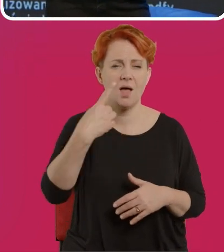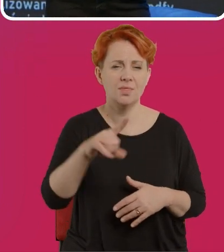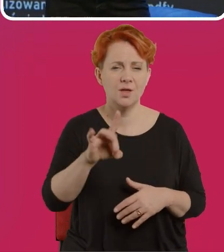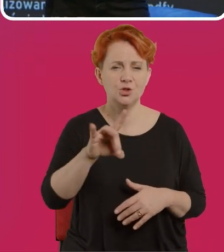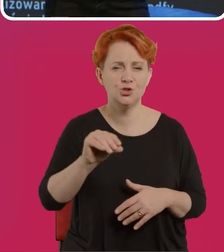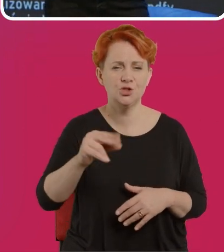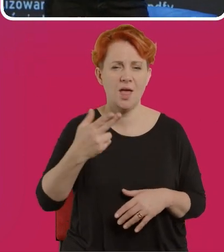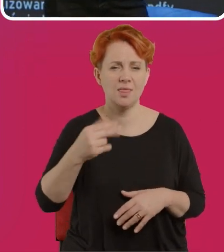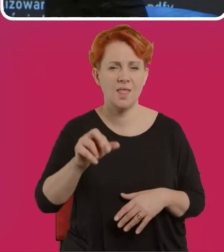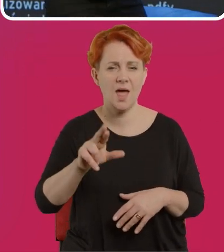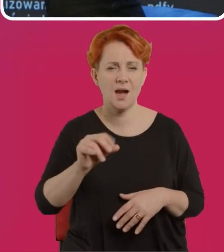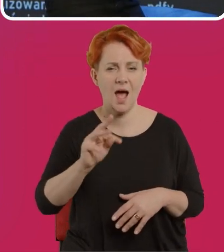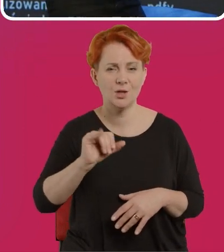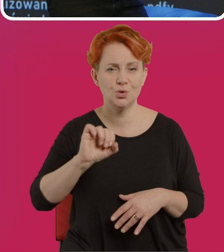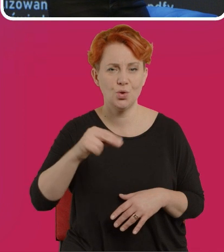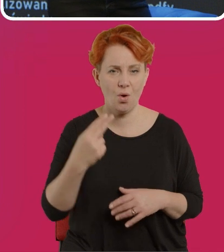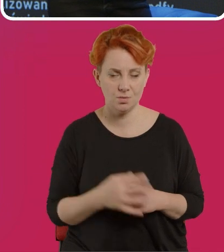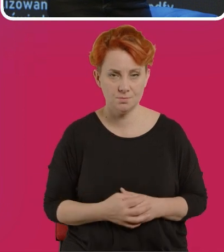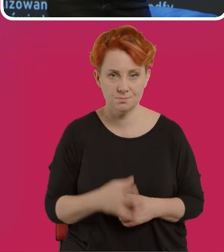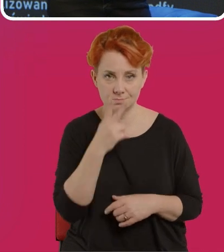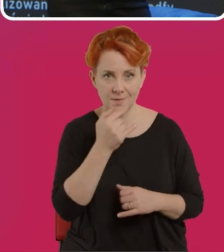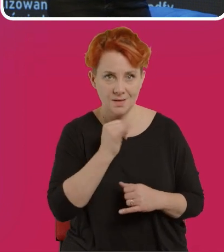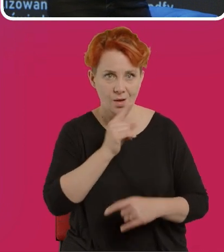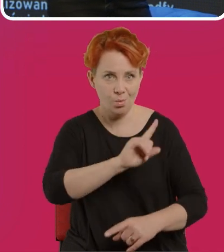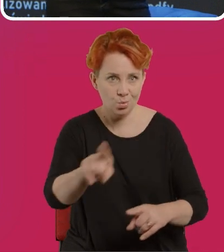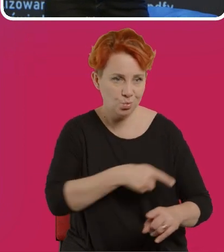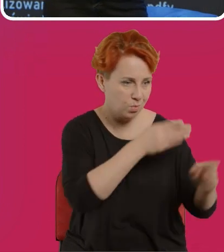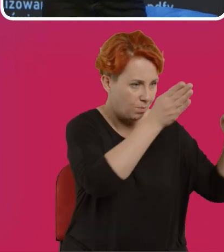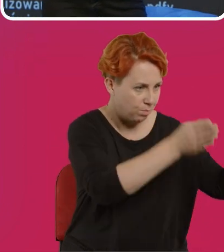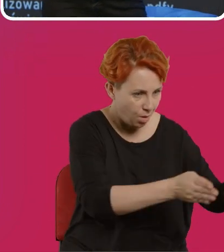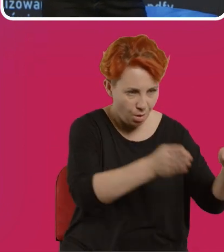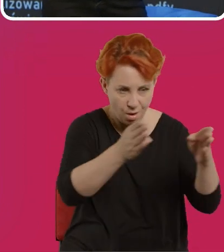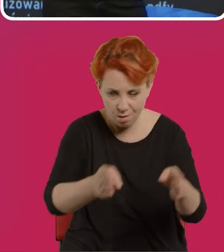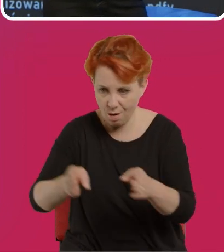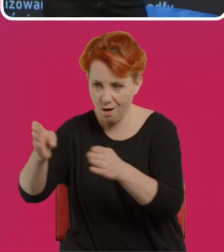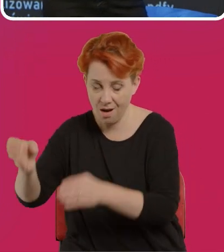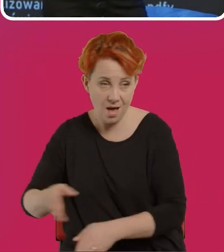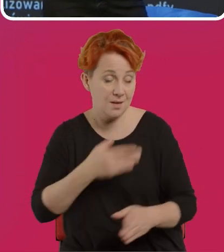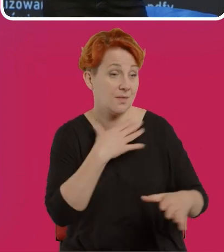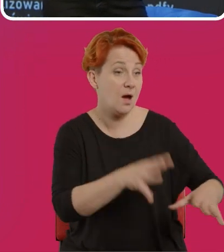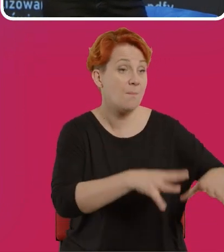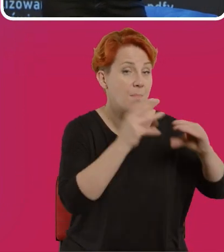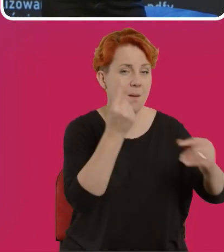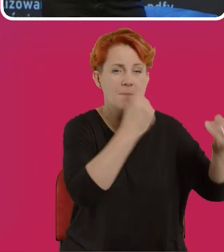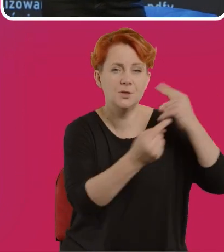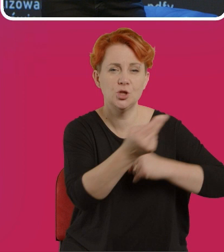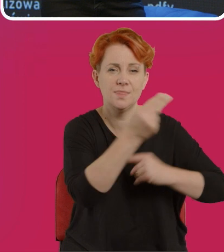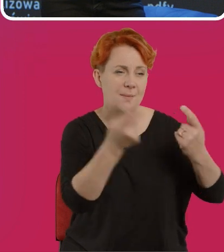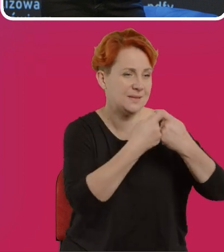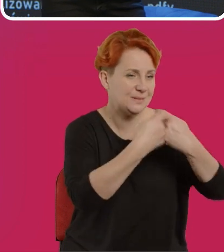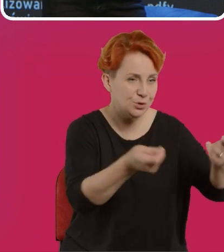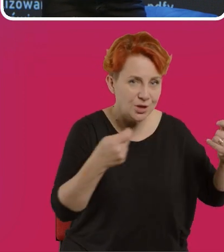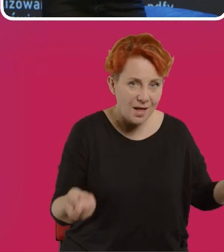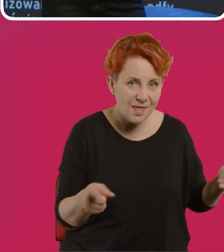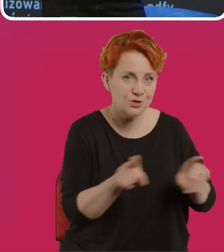zwróćcie uwagę, jak bardzo długą drogę przechodzimy od początku w ogóle myślenia o sprzedaży i wybierania